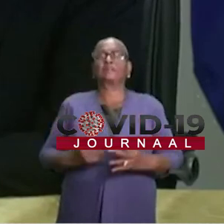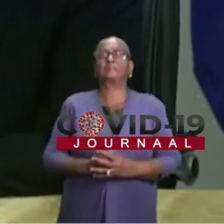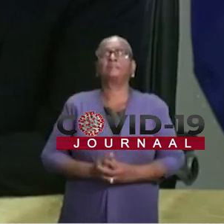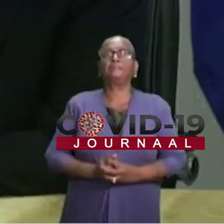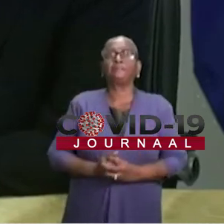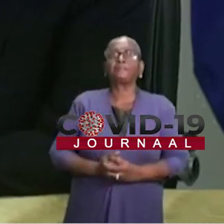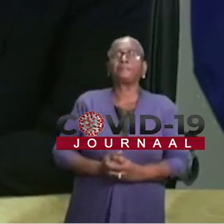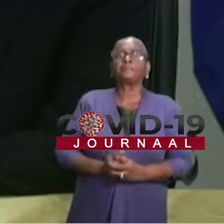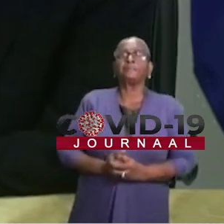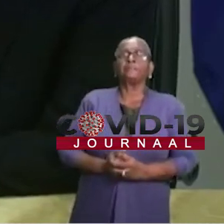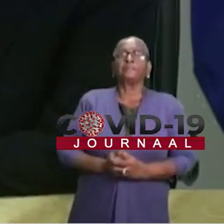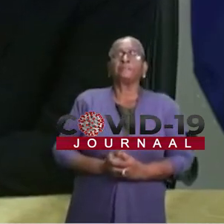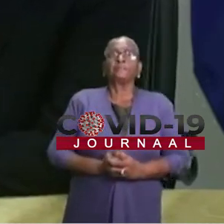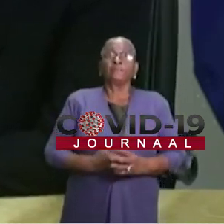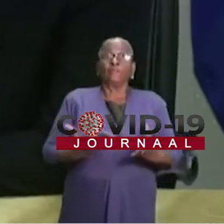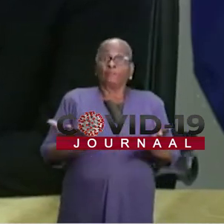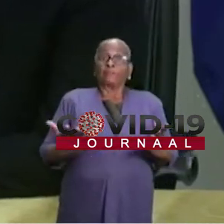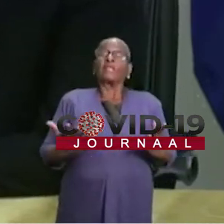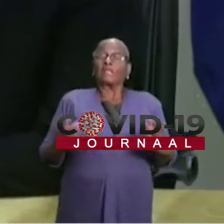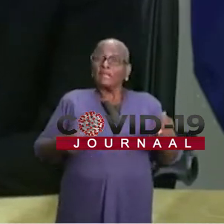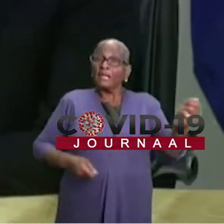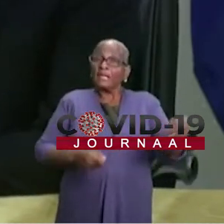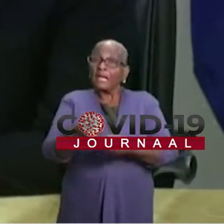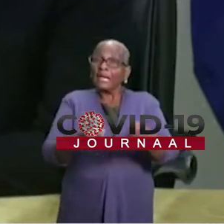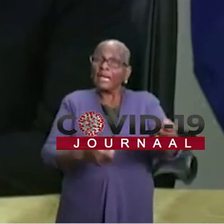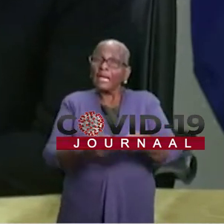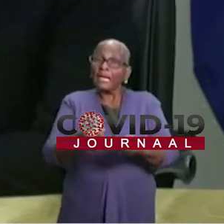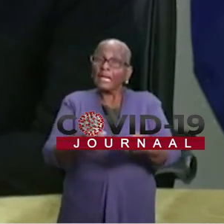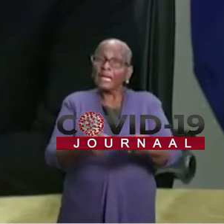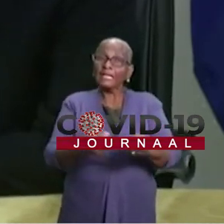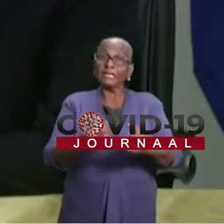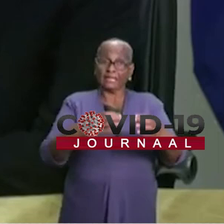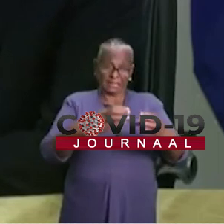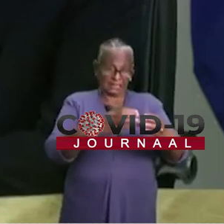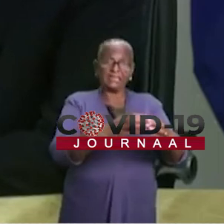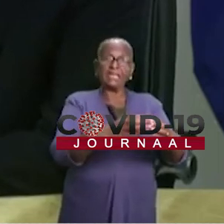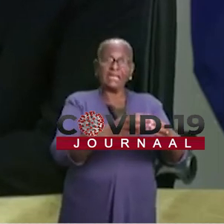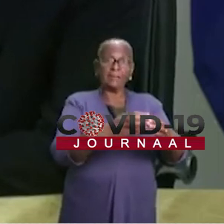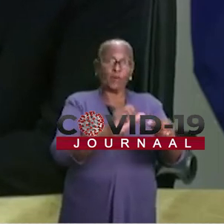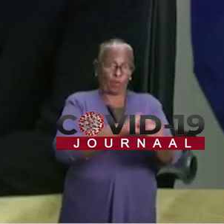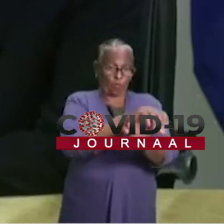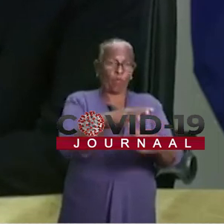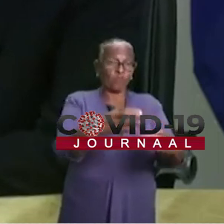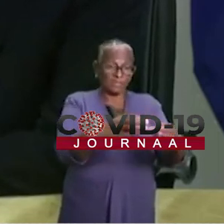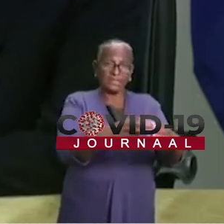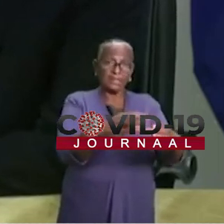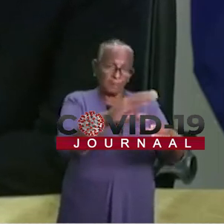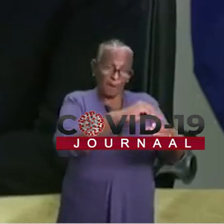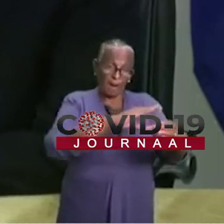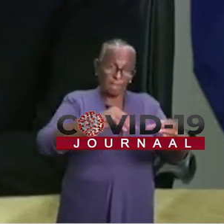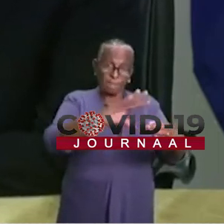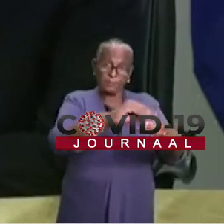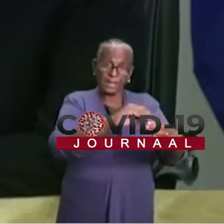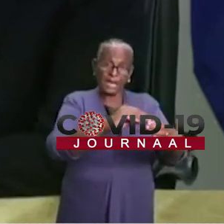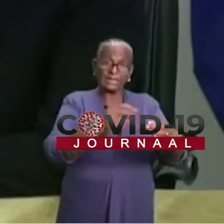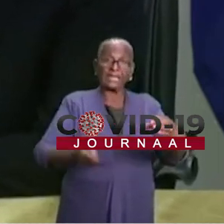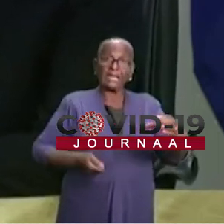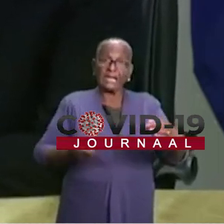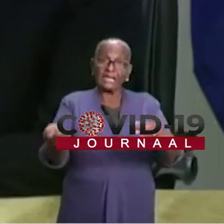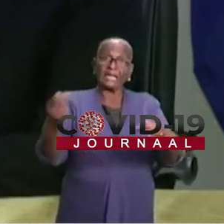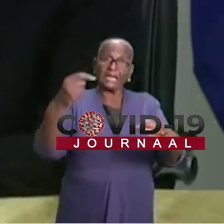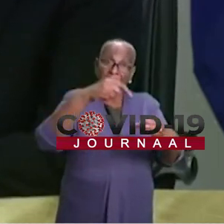info. En granlanti sa godoro nanga na pistor dati. Funamku desma na ini